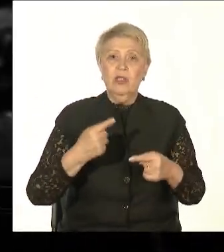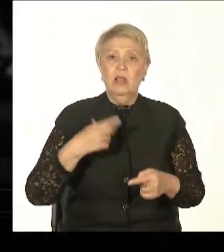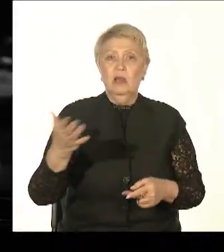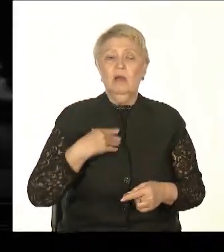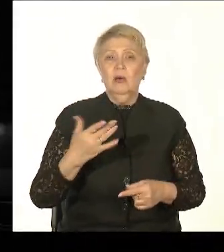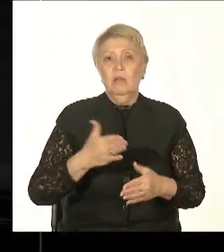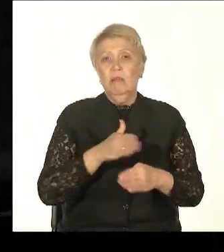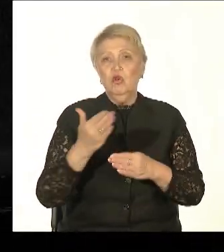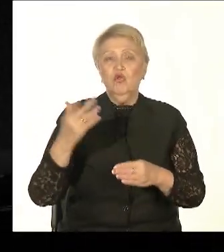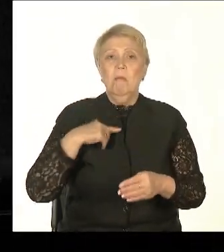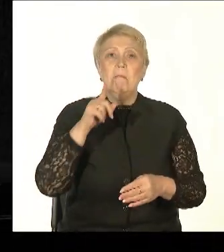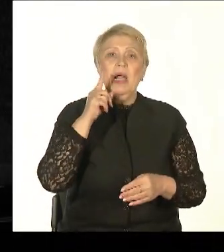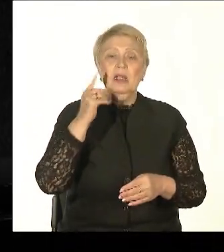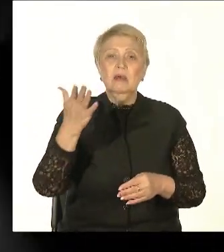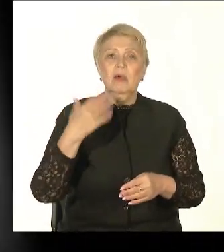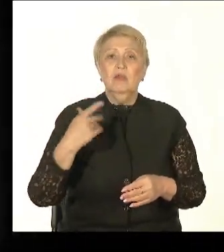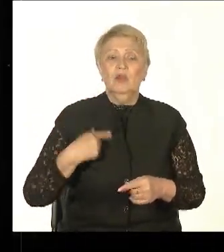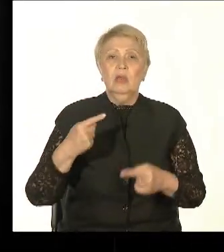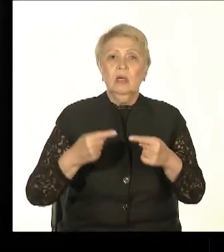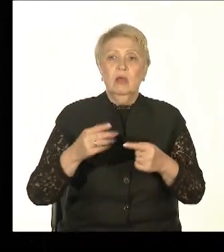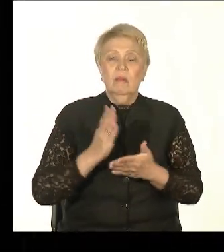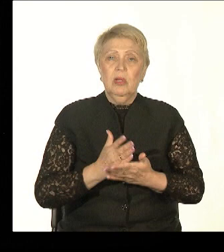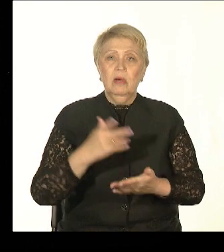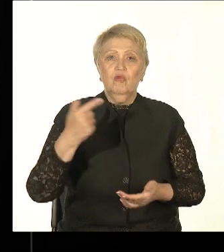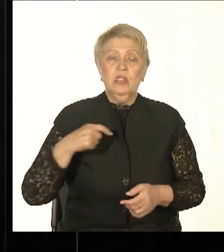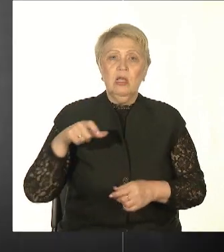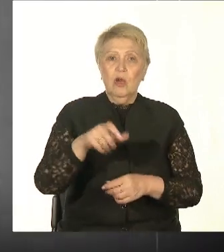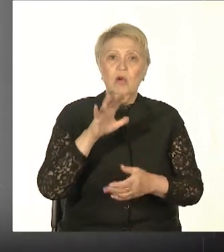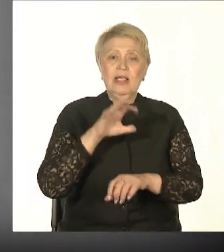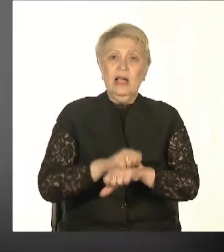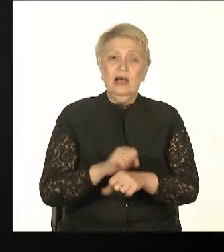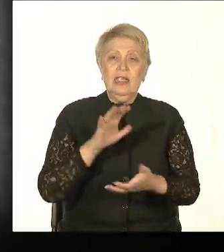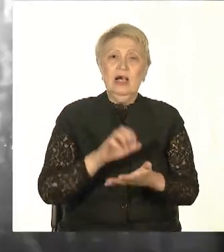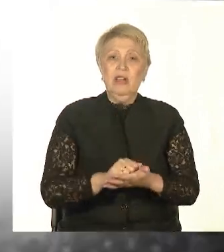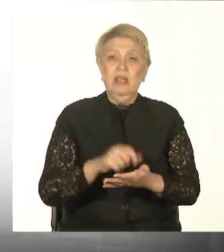государством в 1929 году. Дорогу вместе с подвижным составом захватила армия